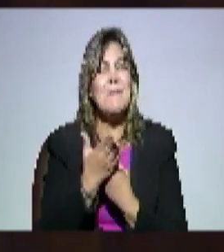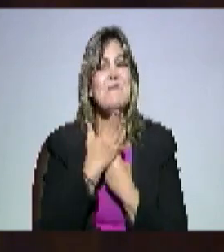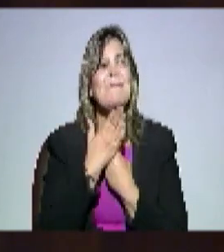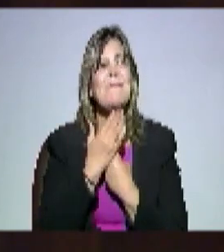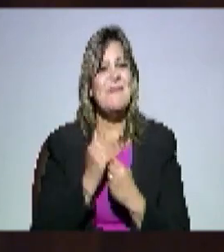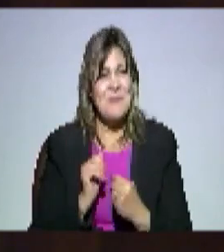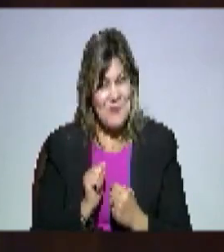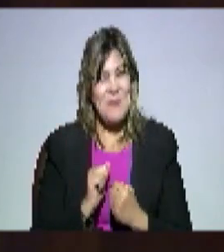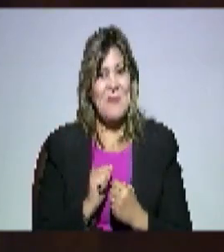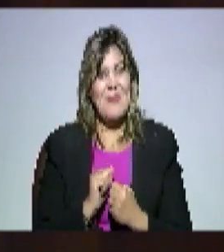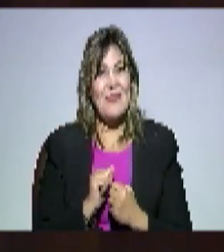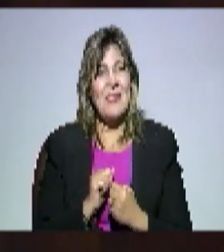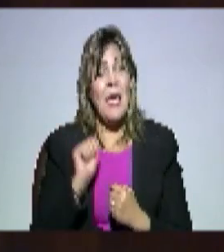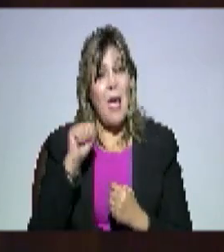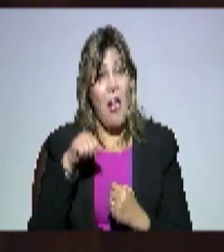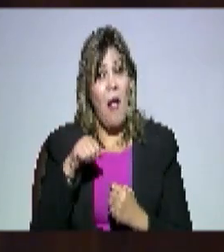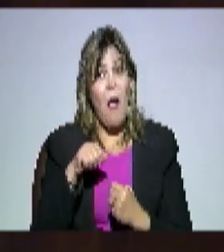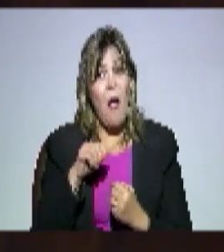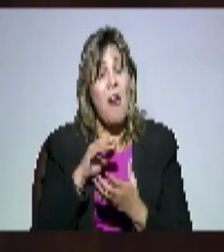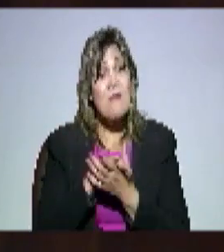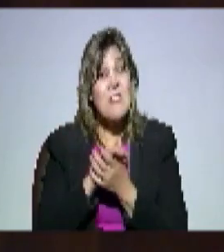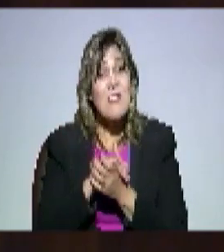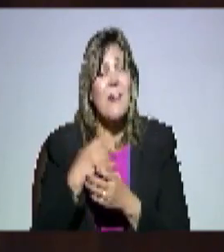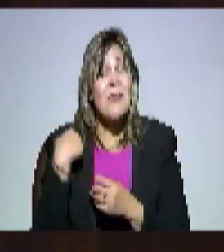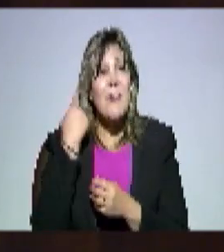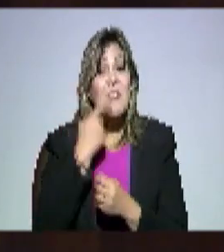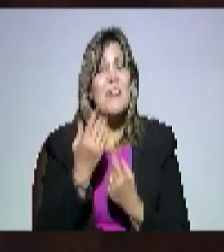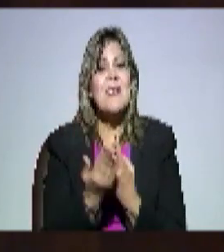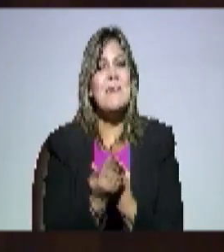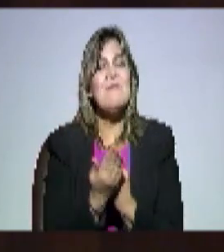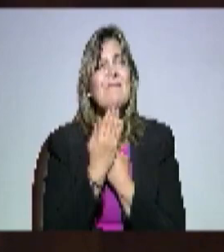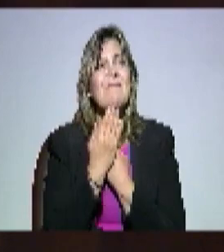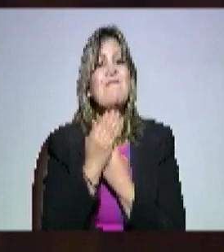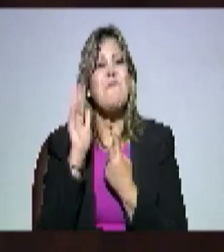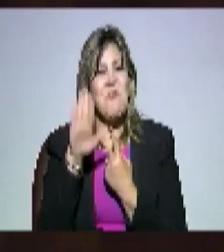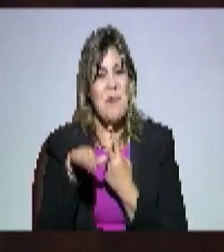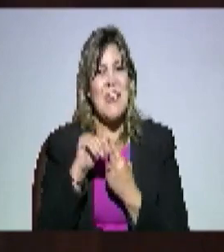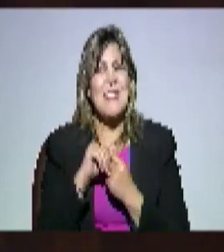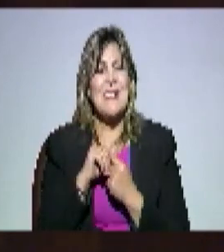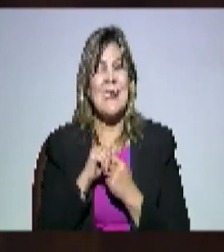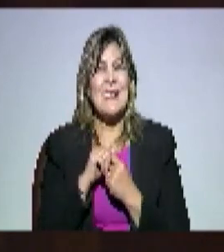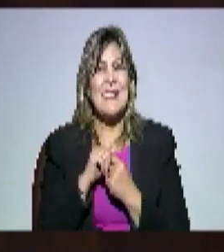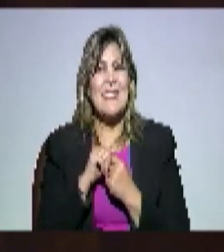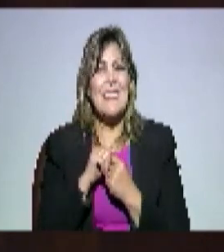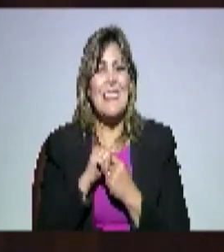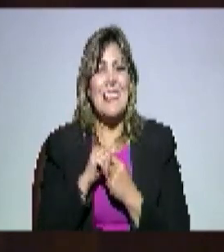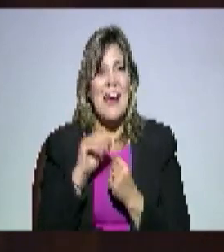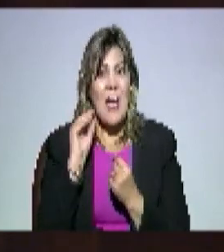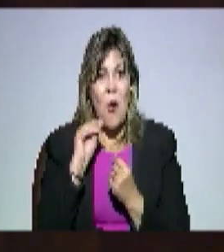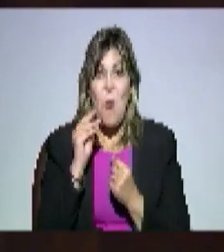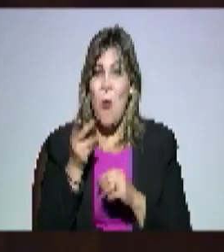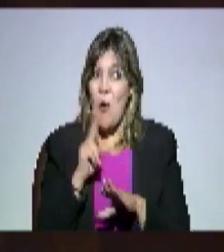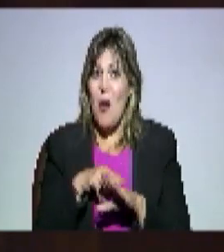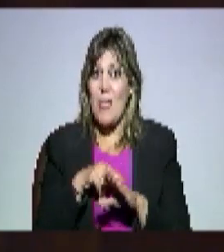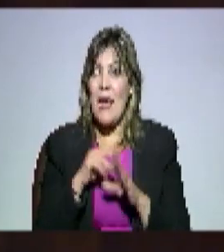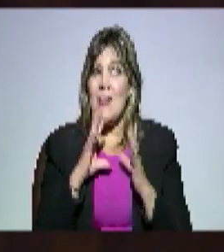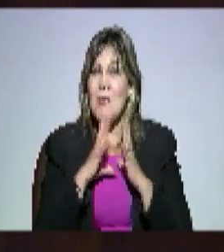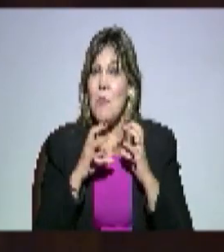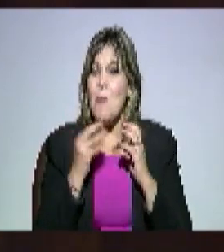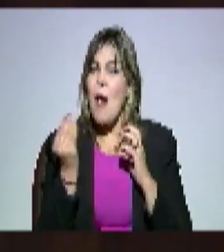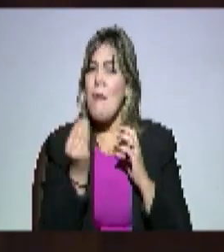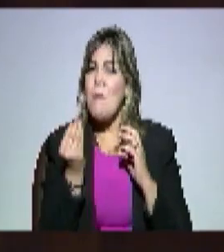اه صداقه القديسين بتسند صداقه القديسين بتسند اقولها لحضراتكم بمعنى